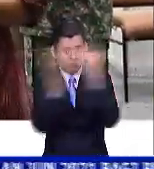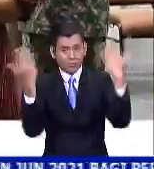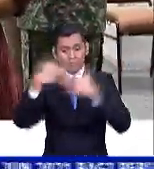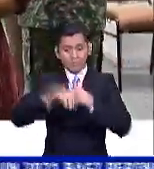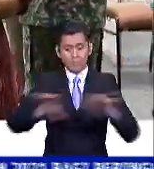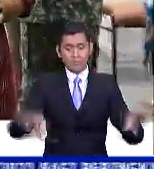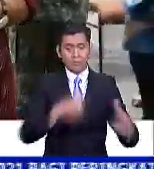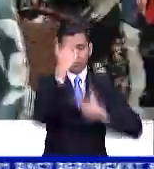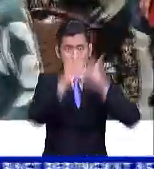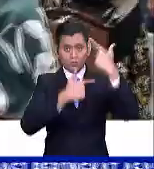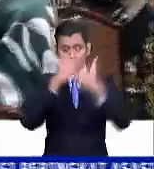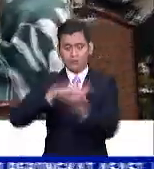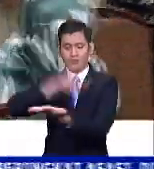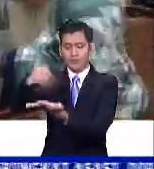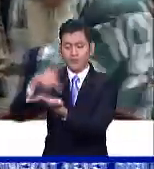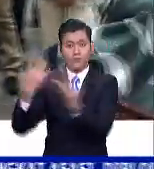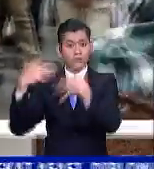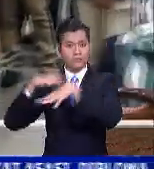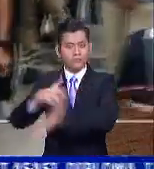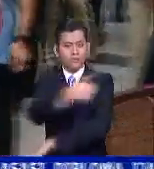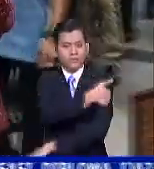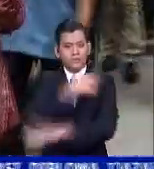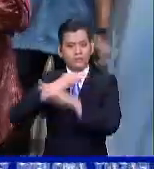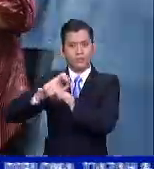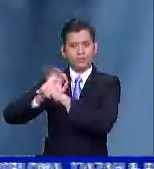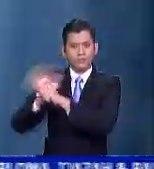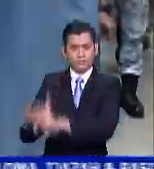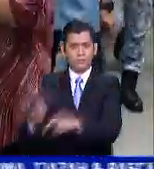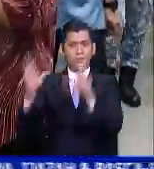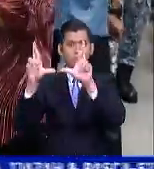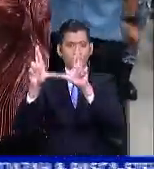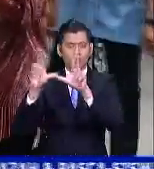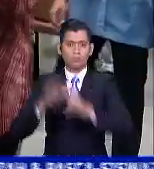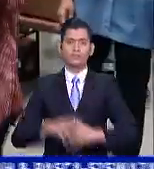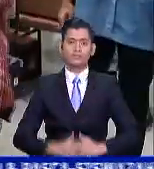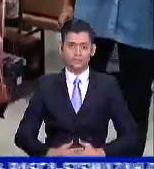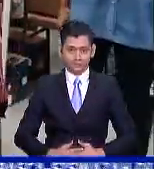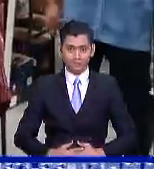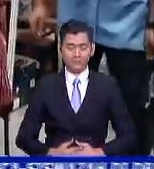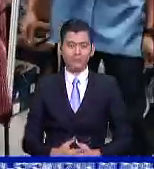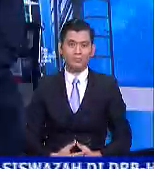melakukan lawatan ke Pusat Pemberian Vaksin PPV, Pusat Konvensyen Kuala Lumpur.